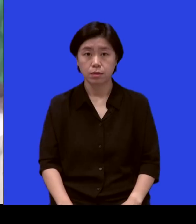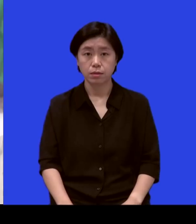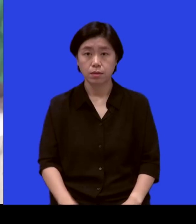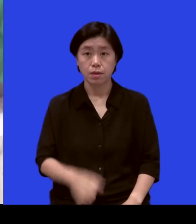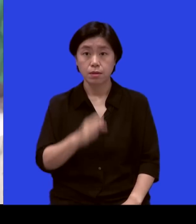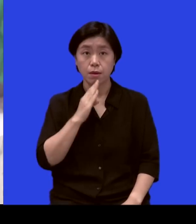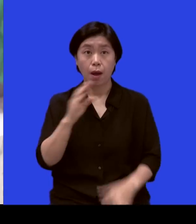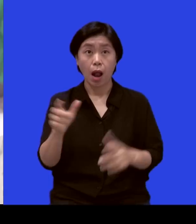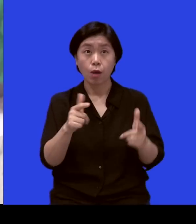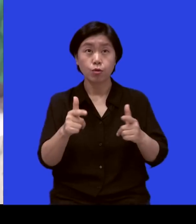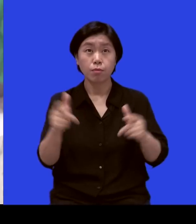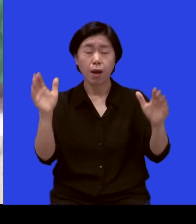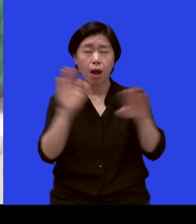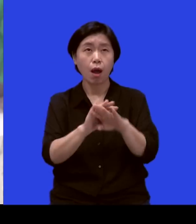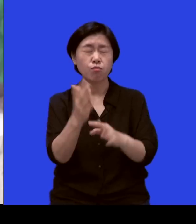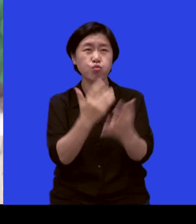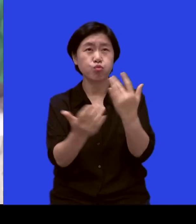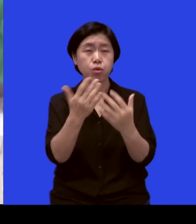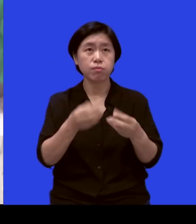하루 저녁에 다 타서 없어지고. 화재로?